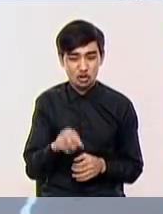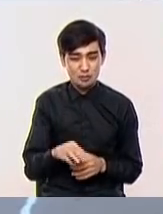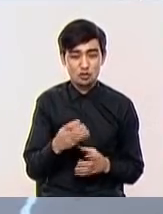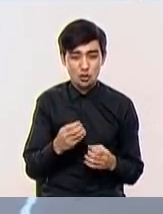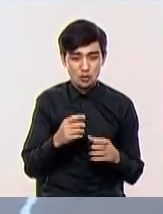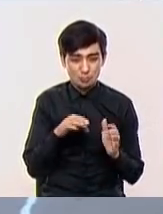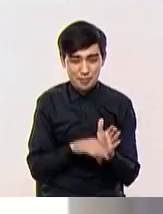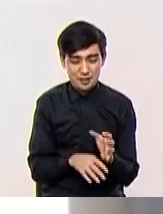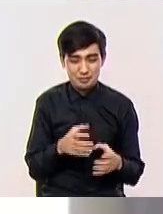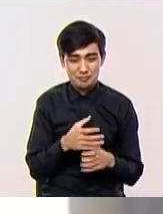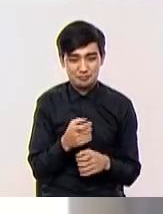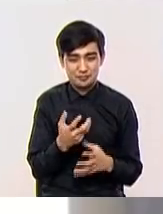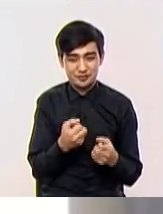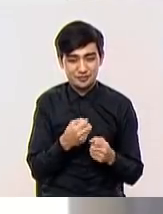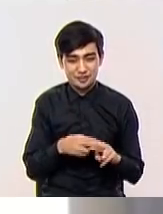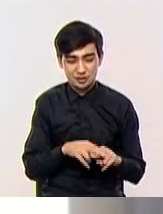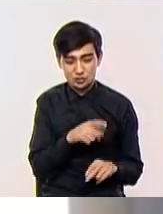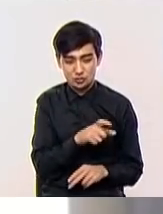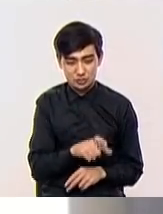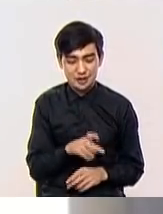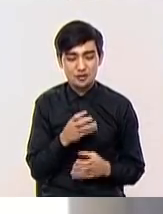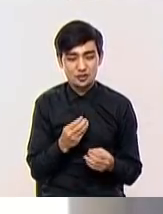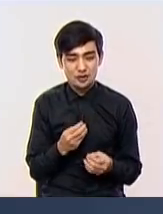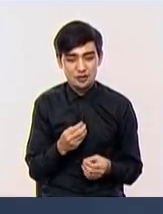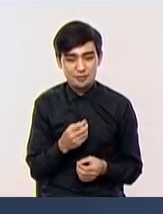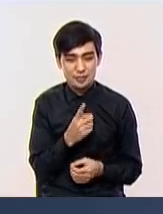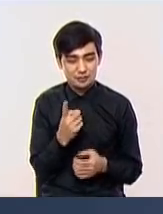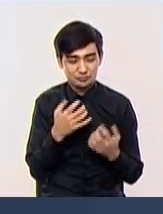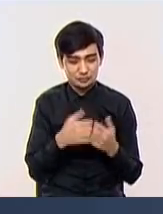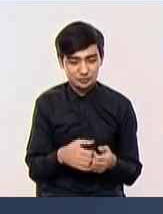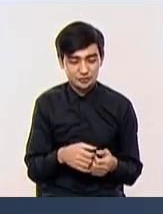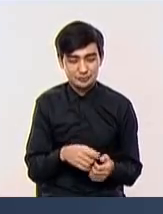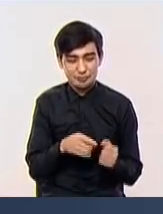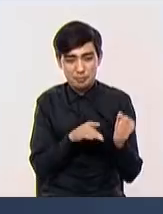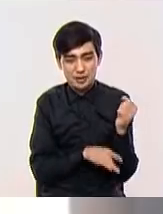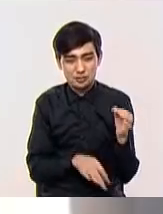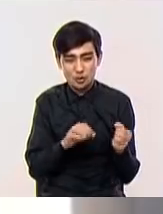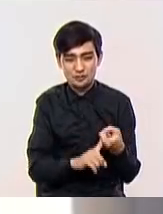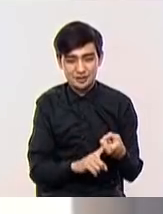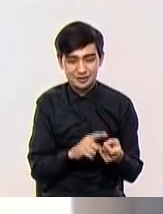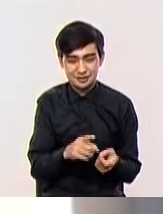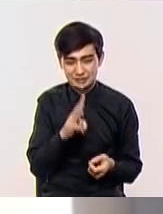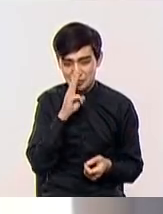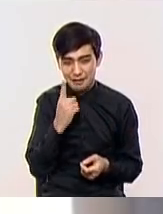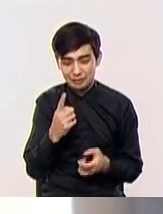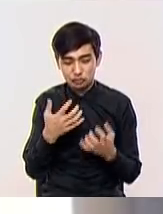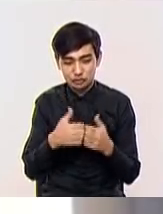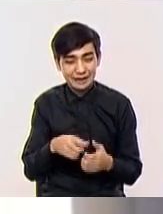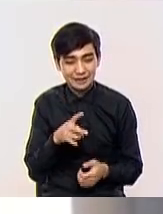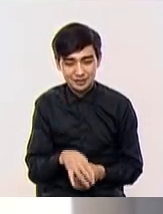азаматтарды айтады дедік. Бұл бір жақты анықтама. Кедейлік деңгейін тек кіріс арқылы ғана